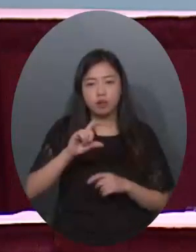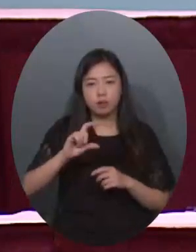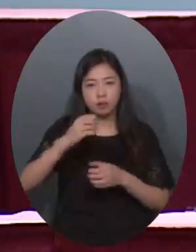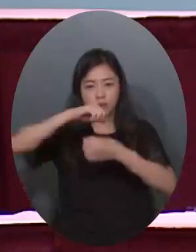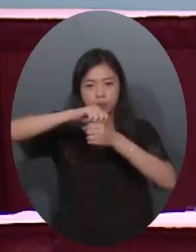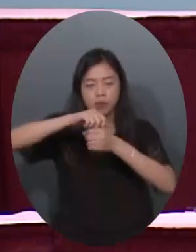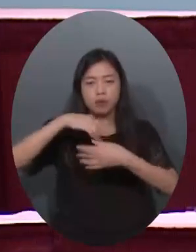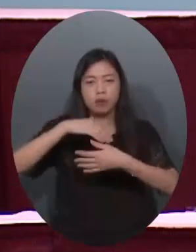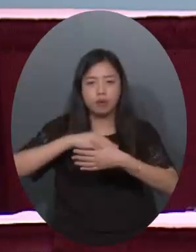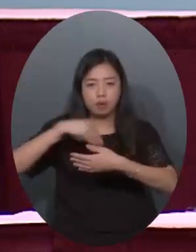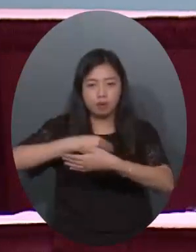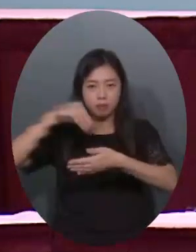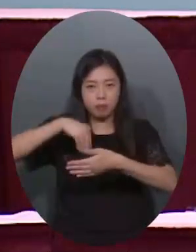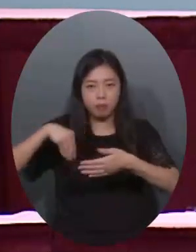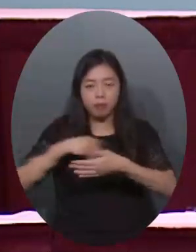集包。